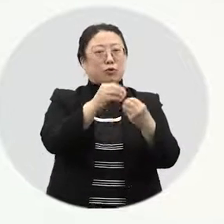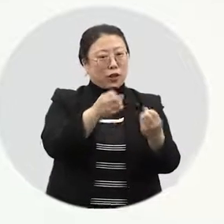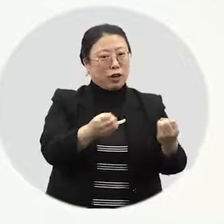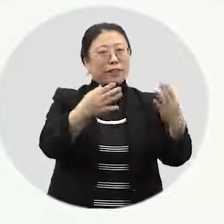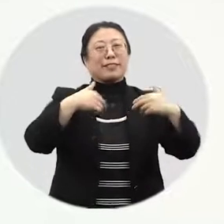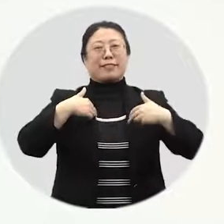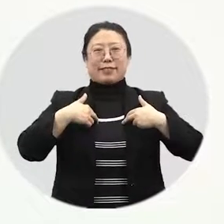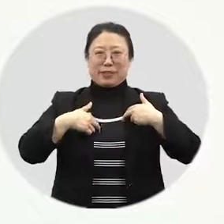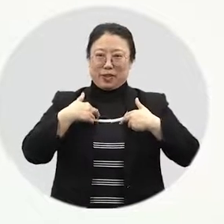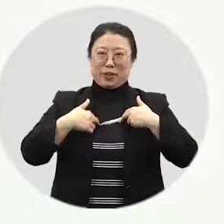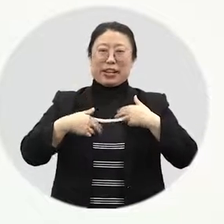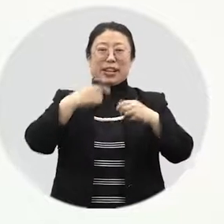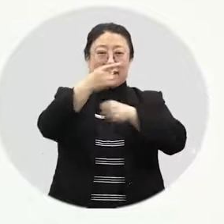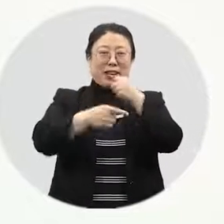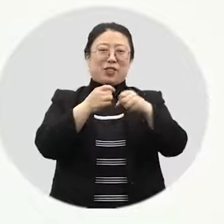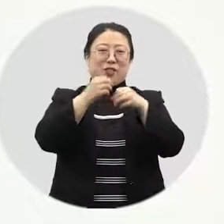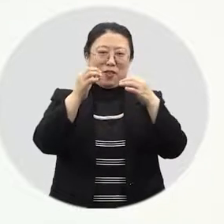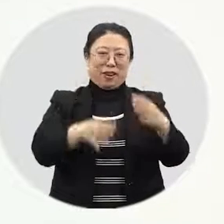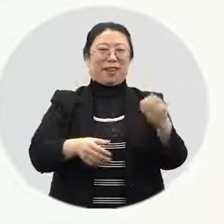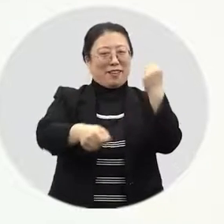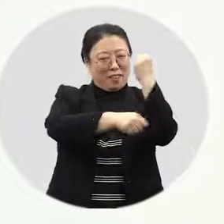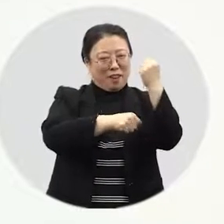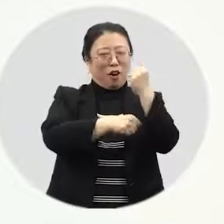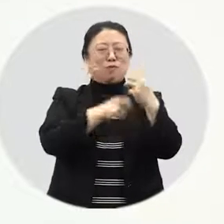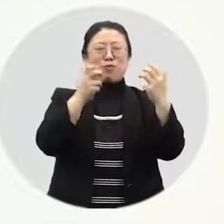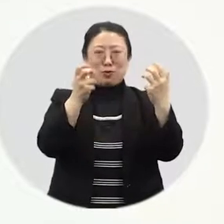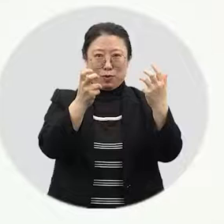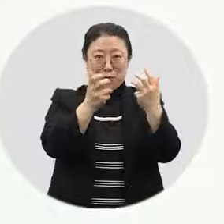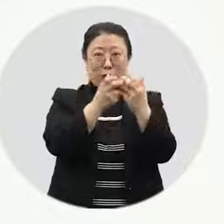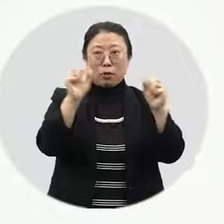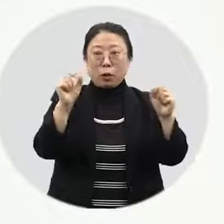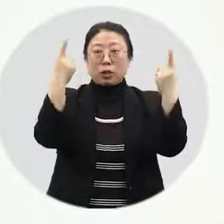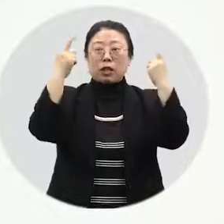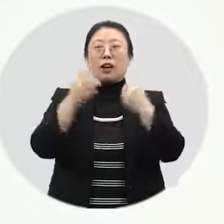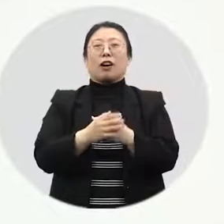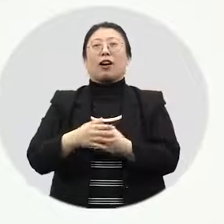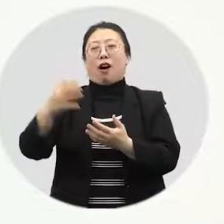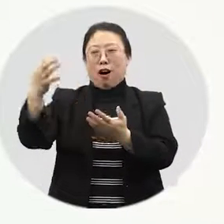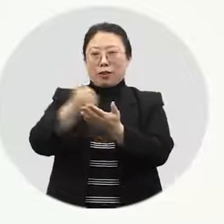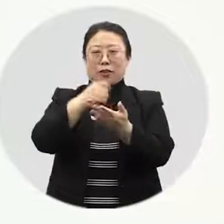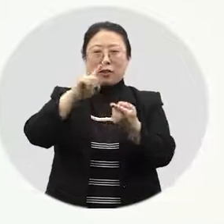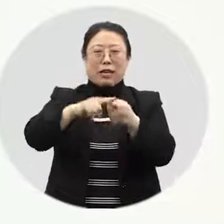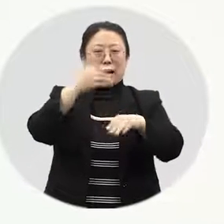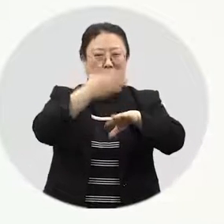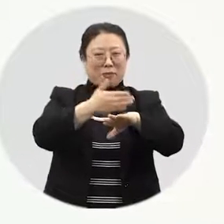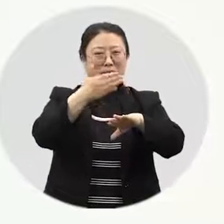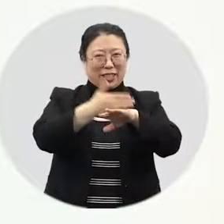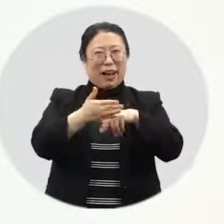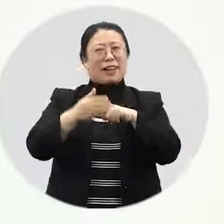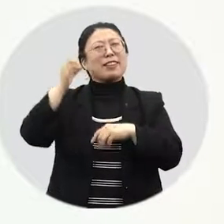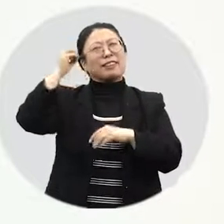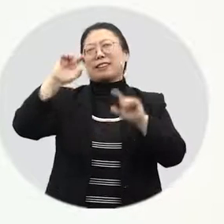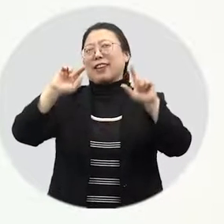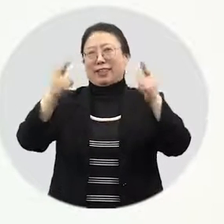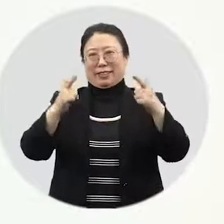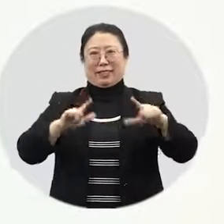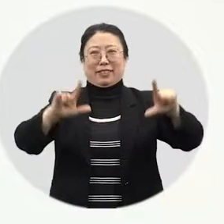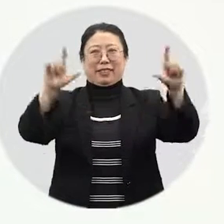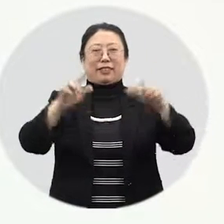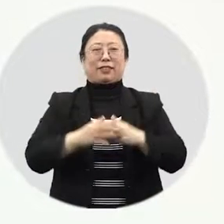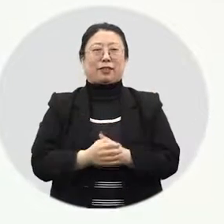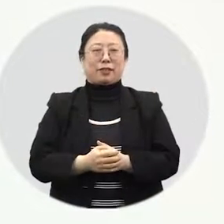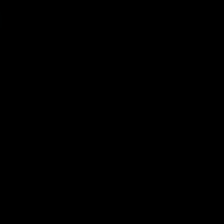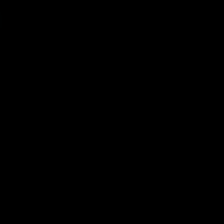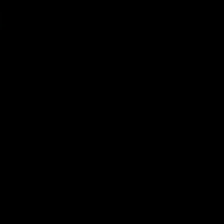추석은 즐겁고 한 해 동안 거둔 작물들이 풍성한 날인 동시에 얻은 것에 감사하는 것을 잊지 않는